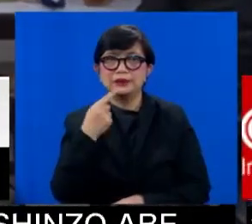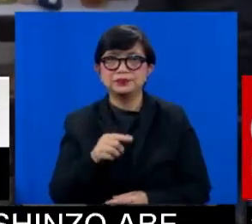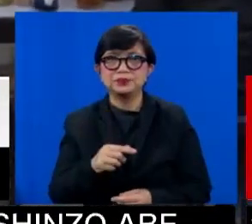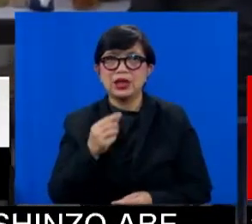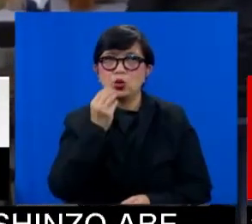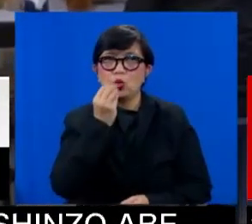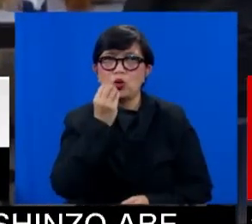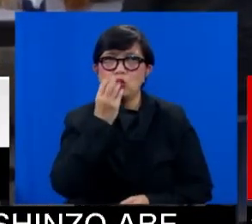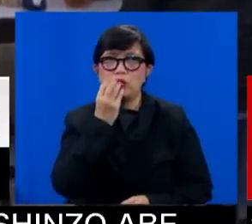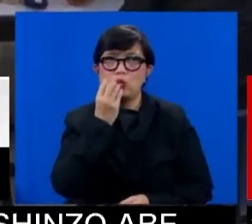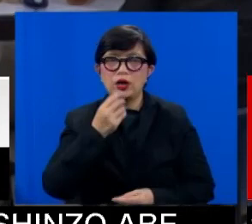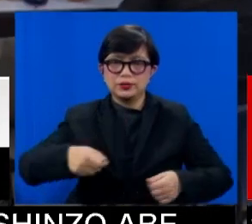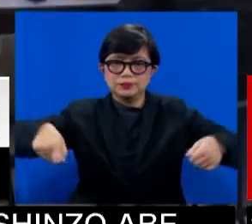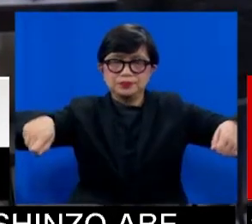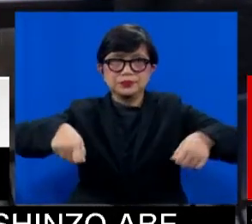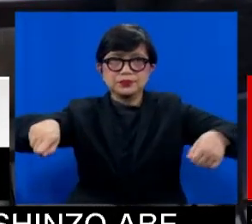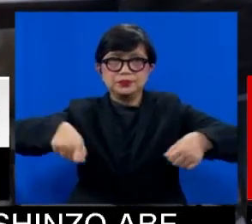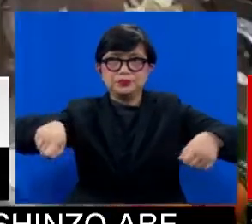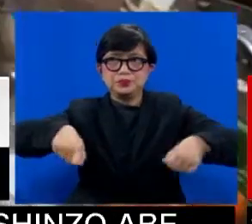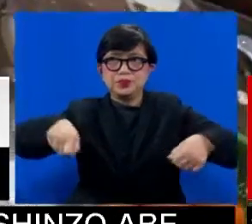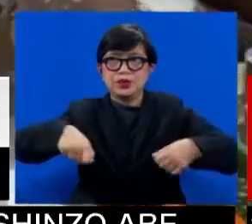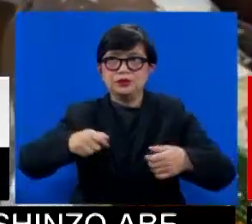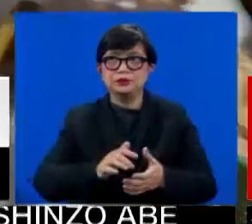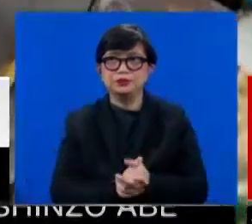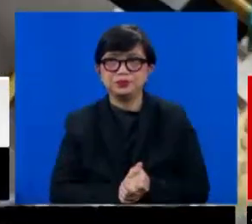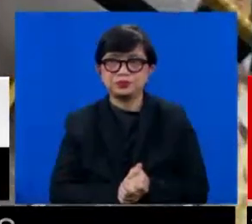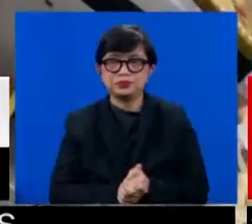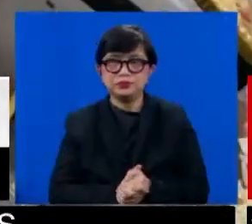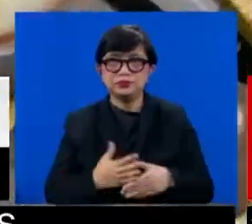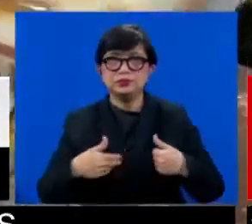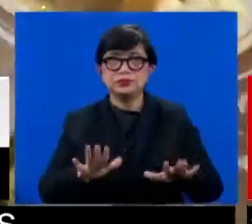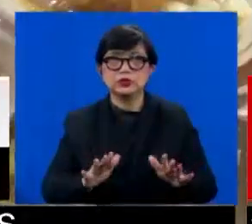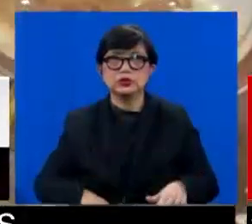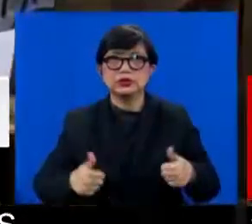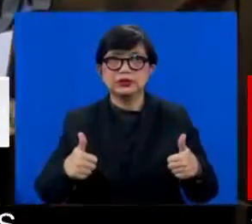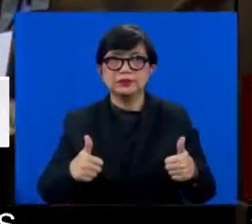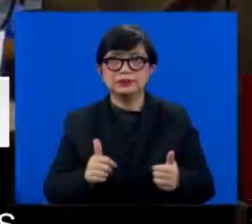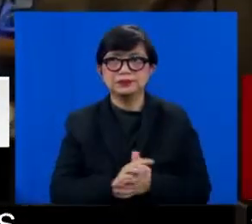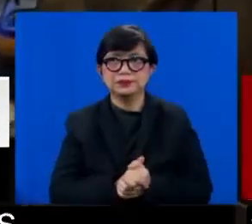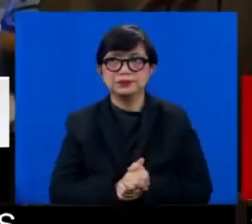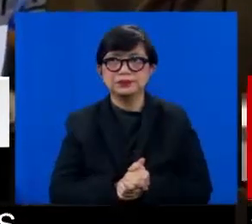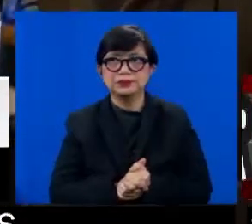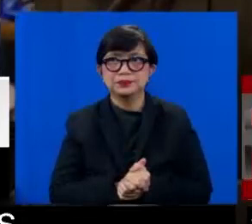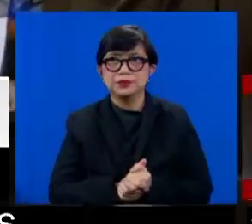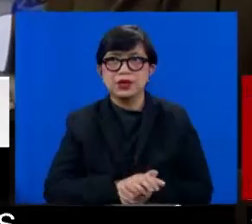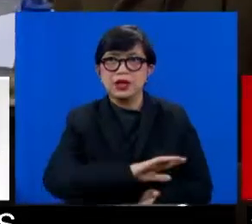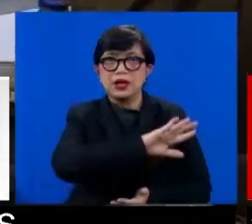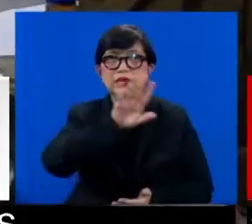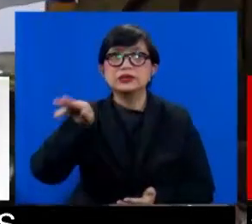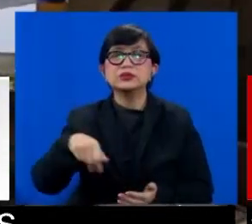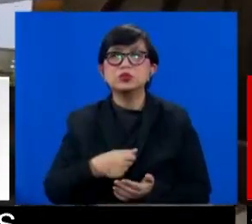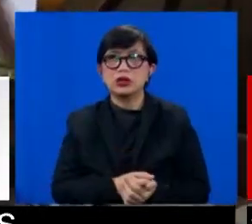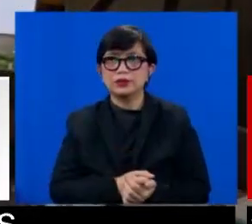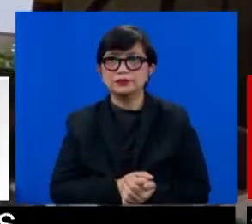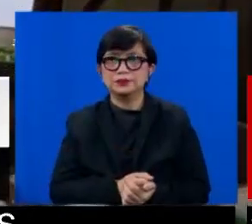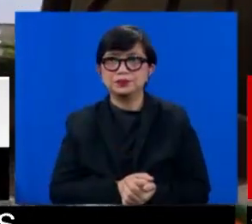Grogi, sudah pasti belasan pesanan sudah menanti. Nah ini dari yang semuanya, ini